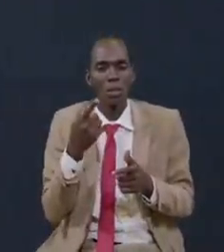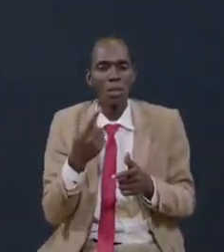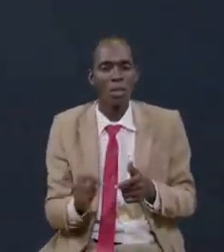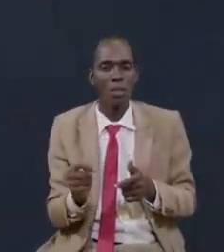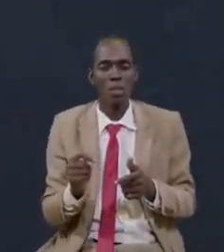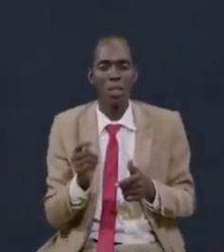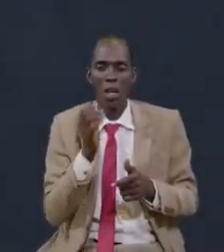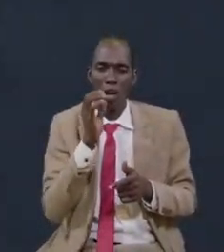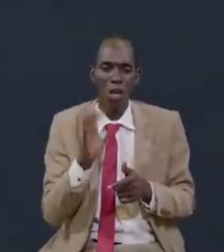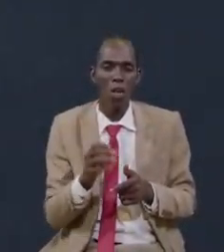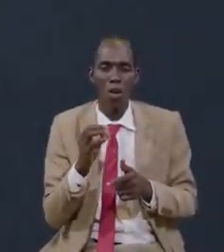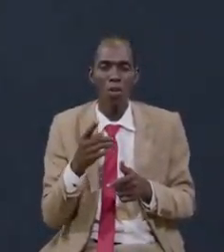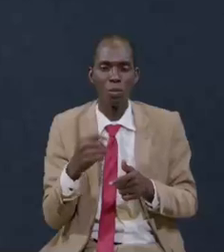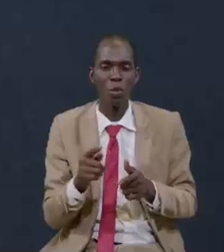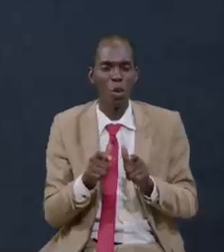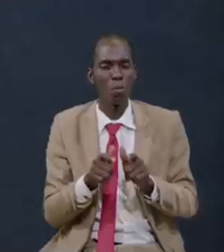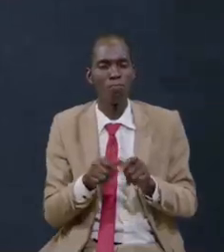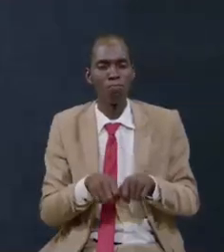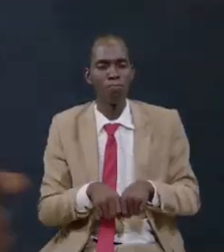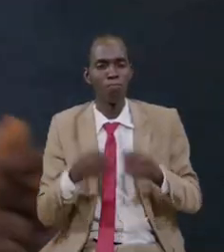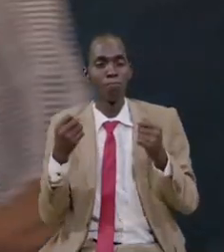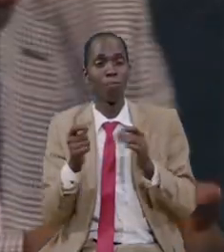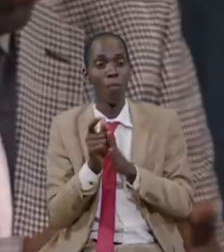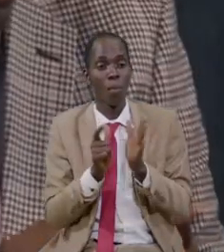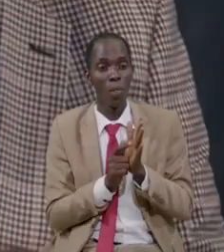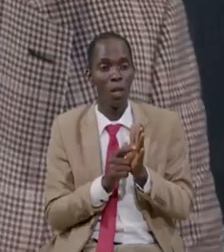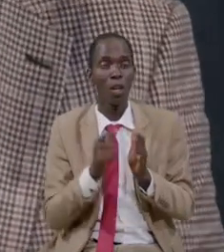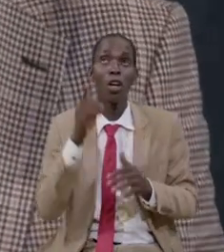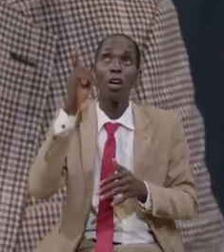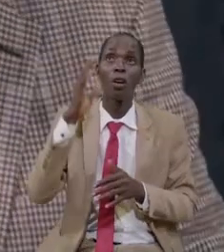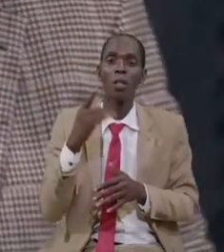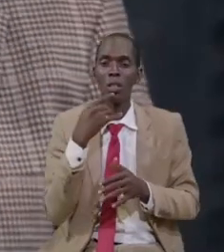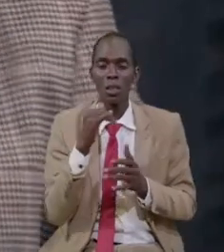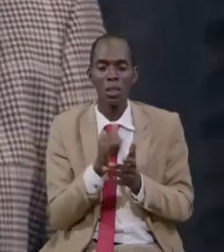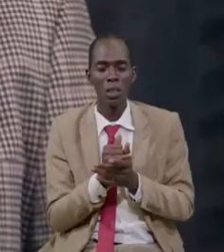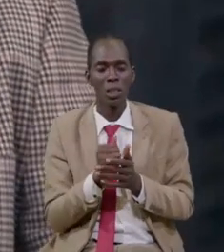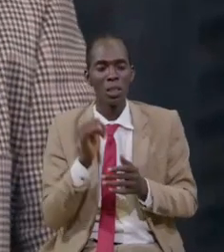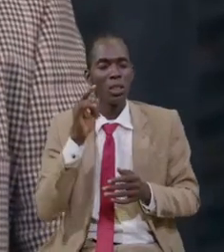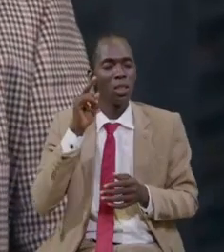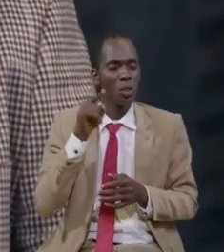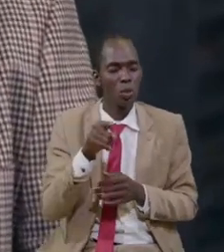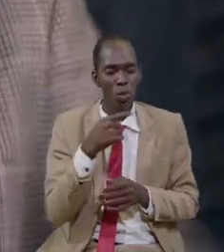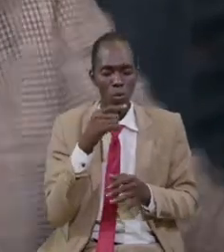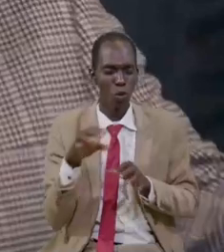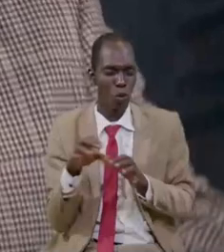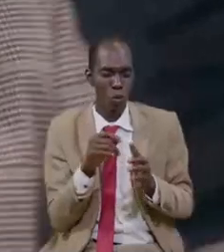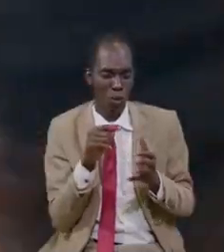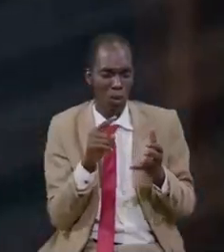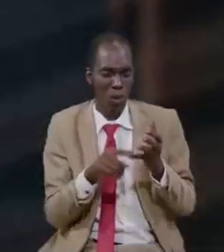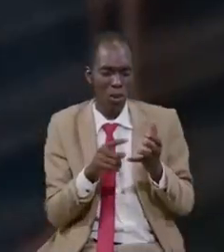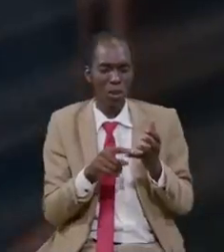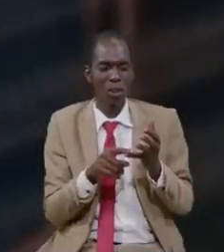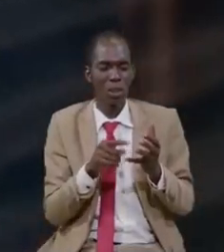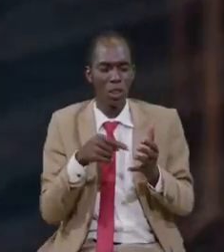violée. Et Dieu dit, celui qui fait ceci, ceci va lui arriver.